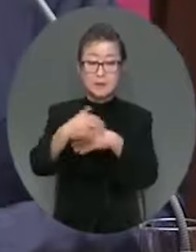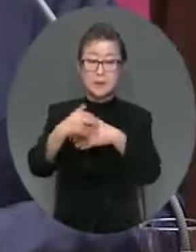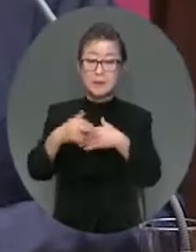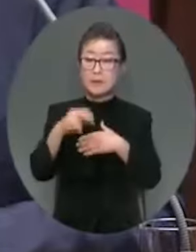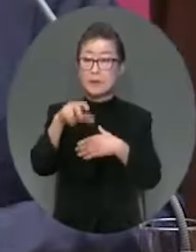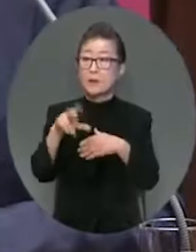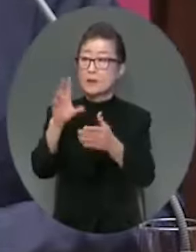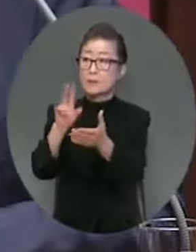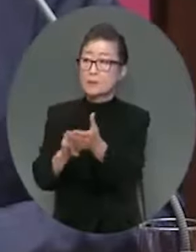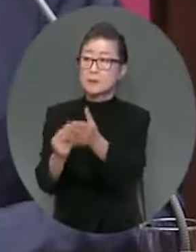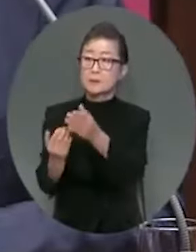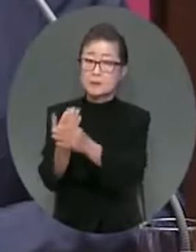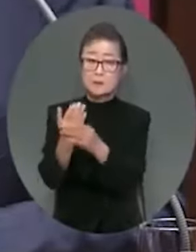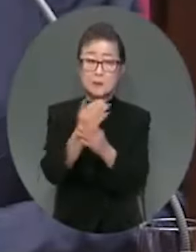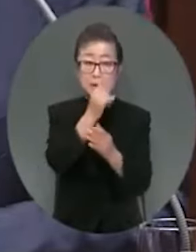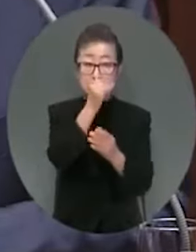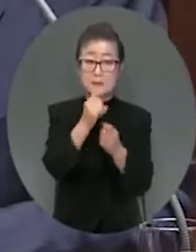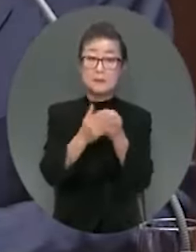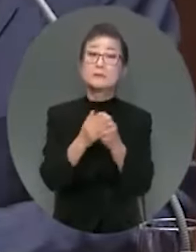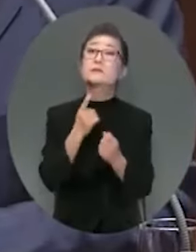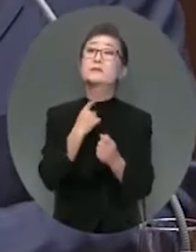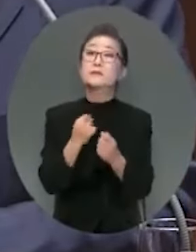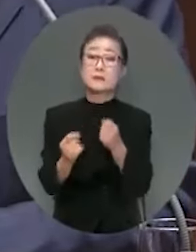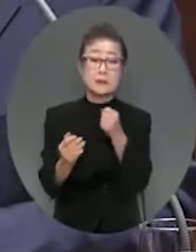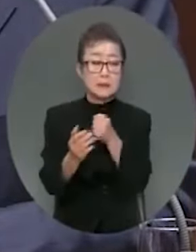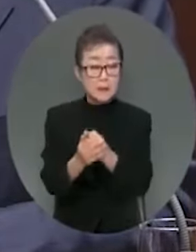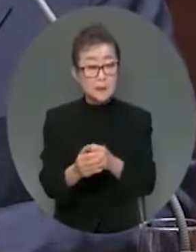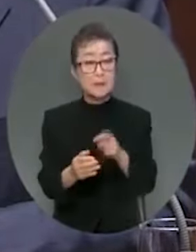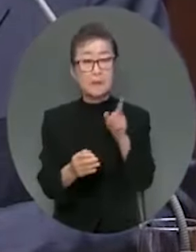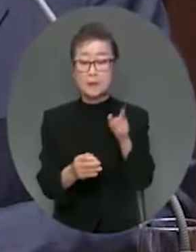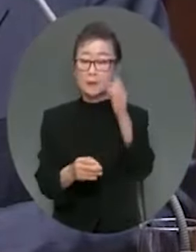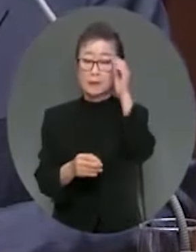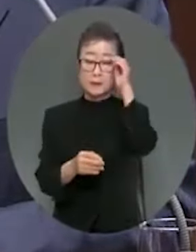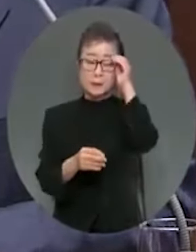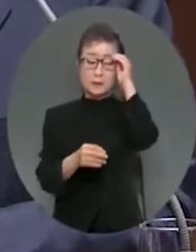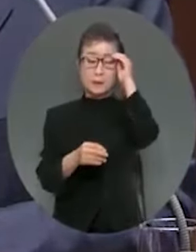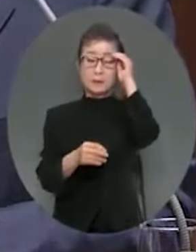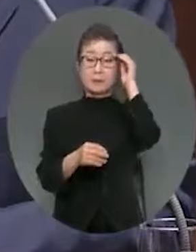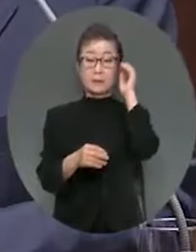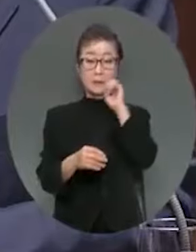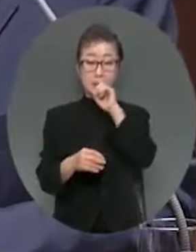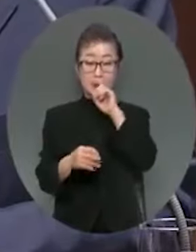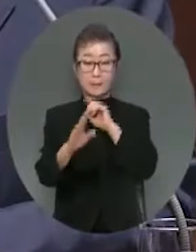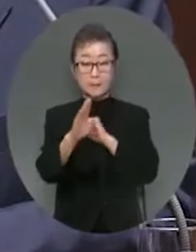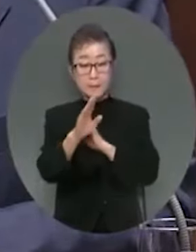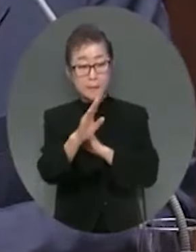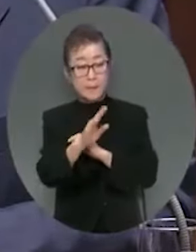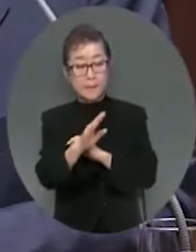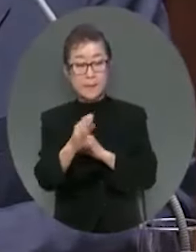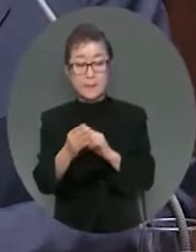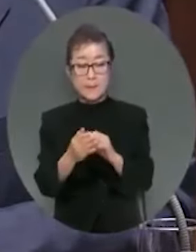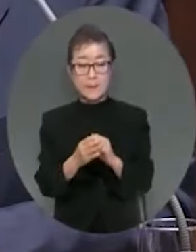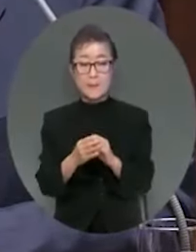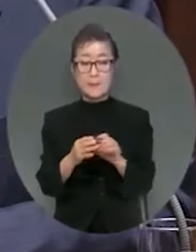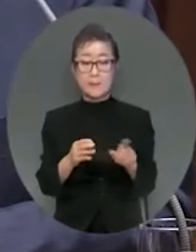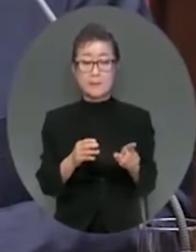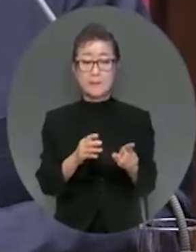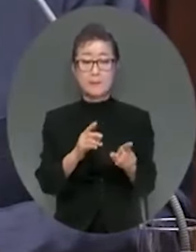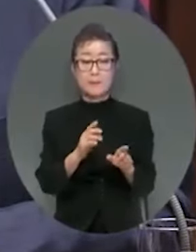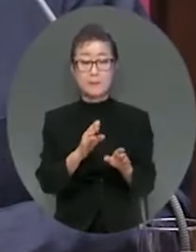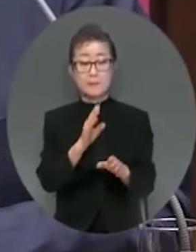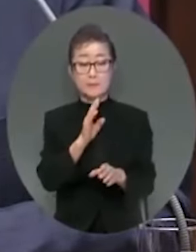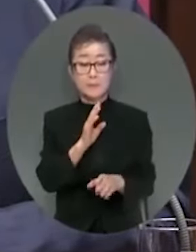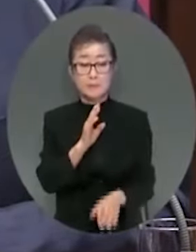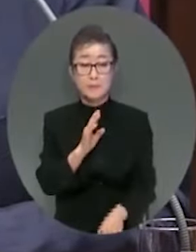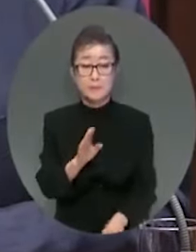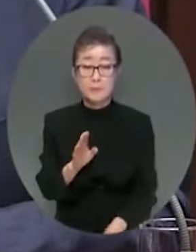얘기는 우리가 정말 여야 말씀하셨으니까 청광암 칼럼